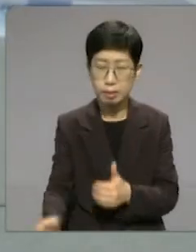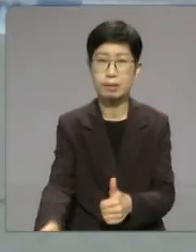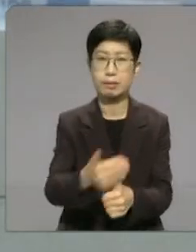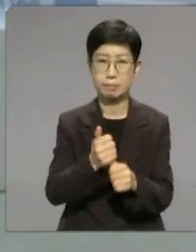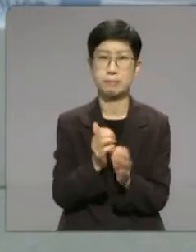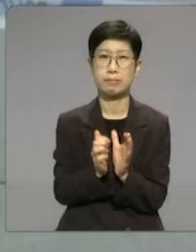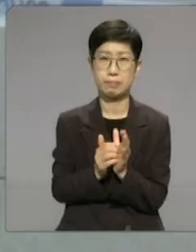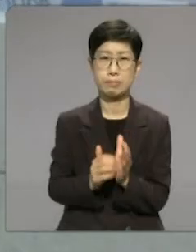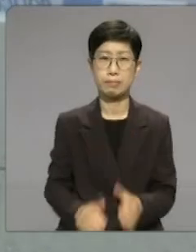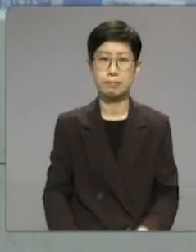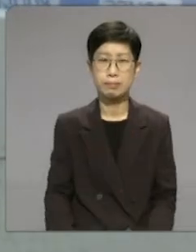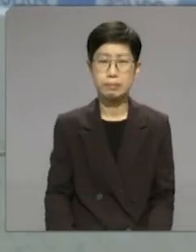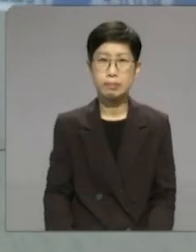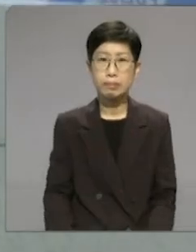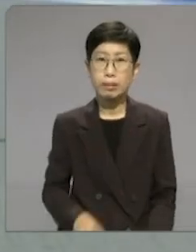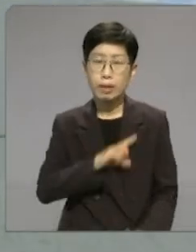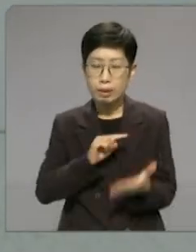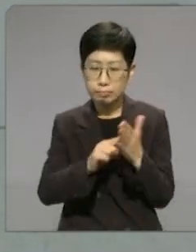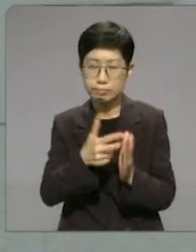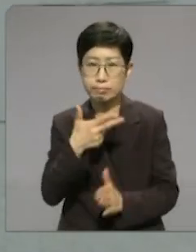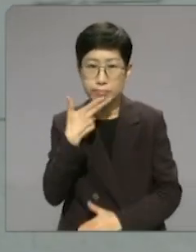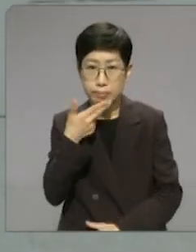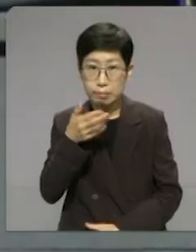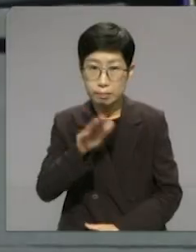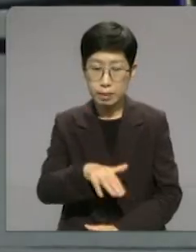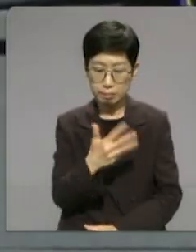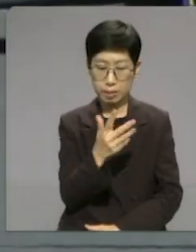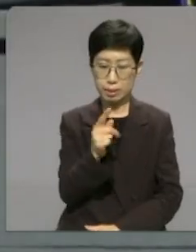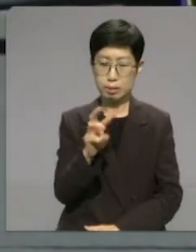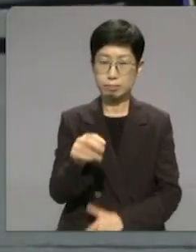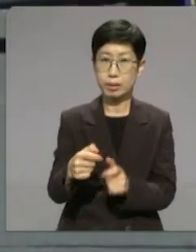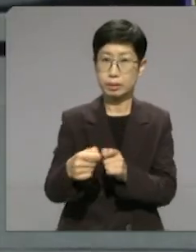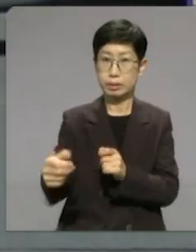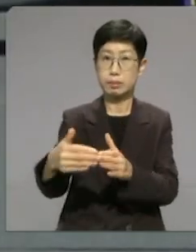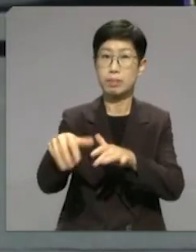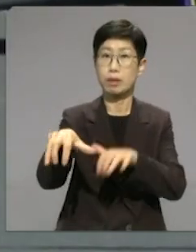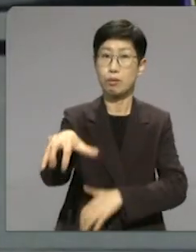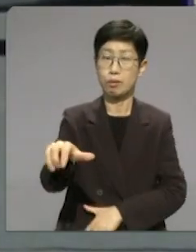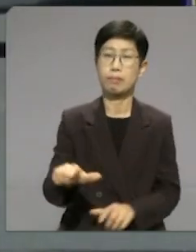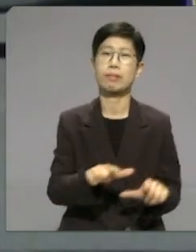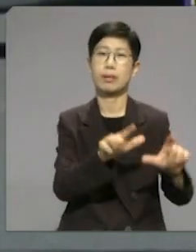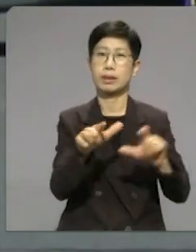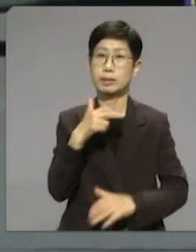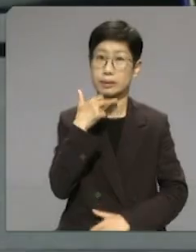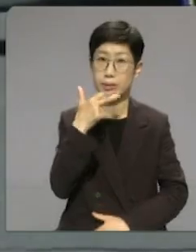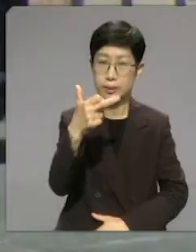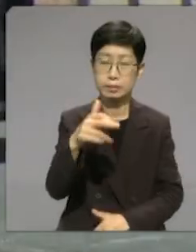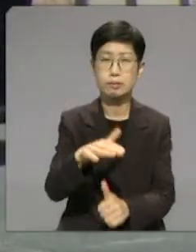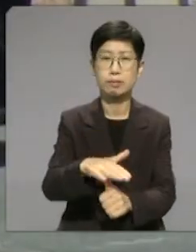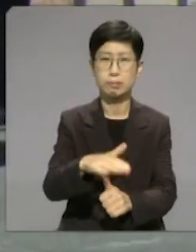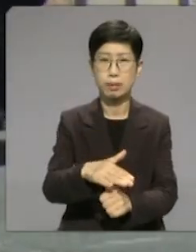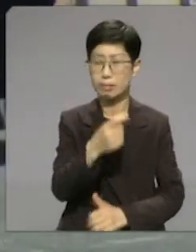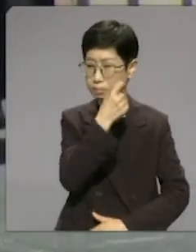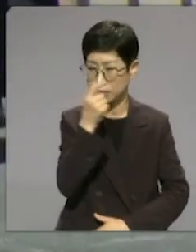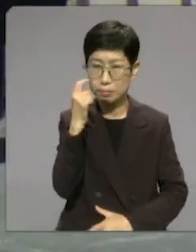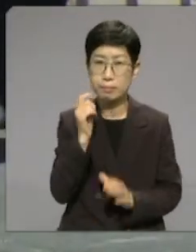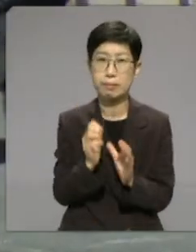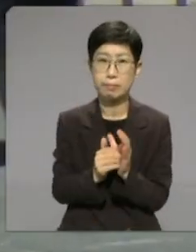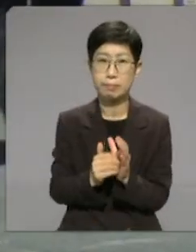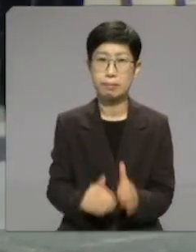체포됐습니다. 이름은 공개되지 않았지만 8km 떨어진 마을에 사는 17살 소년으로